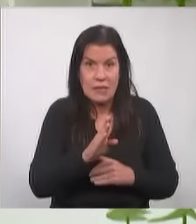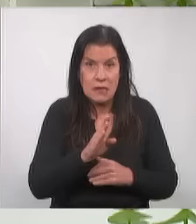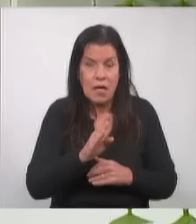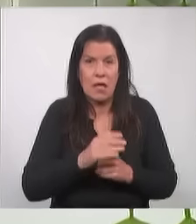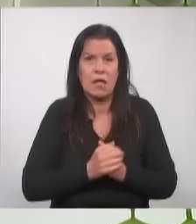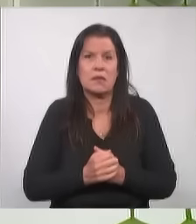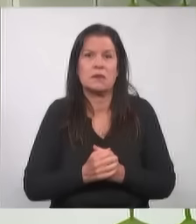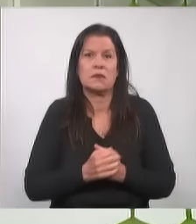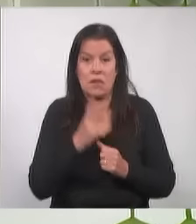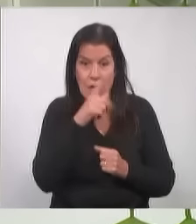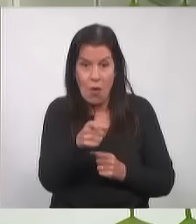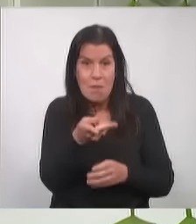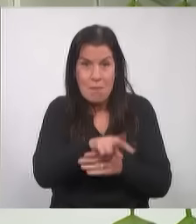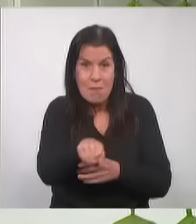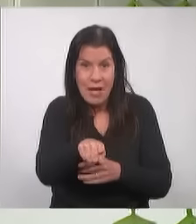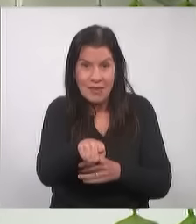שלו, מחלצים אותה,